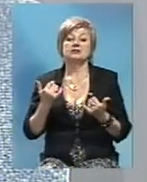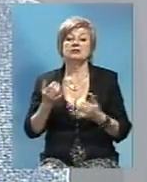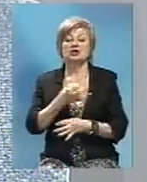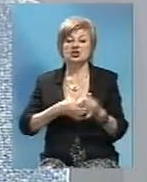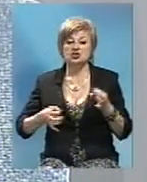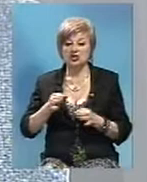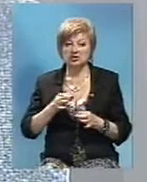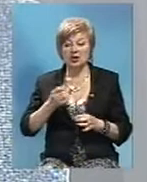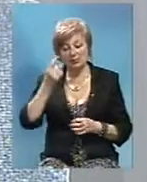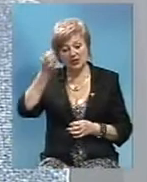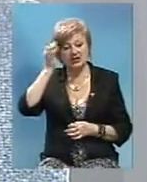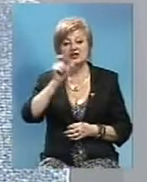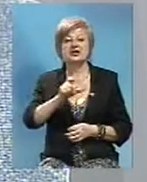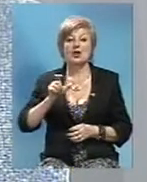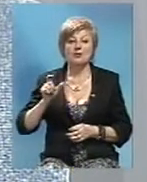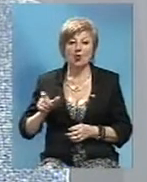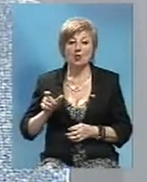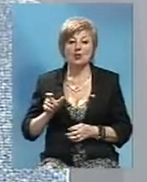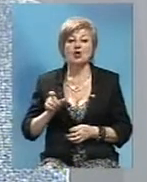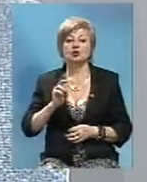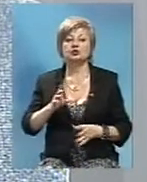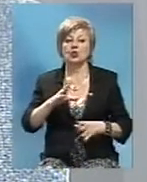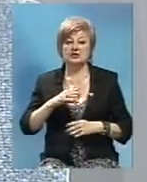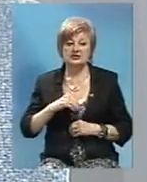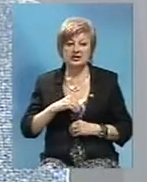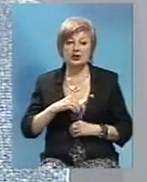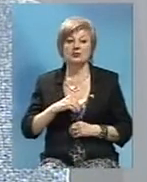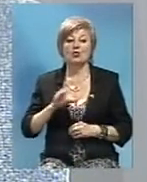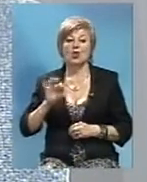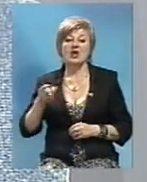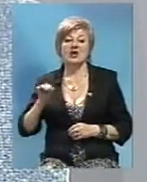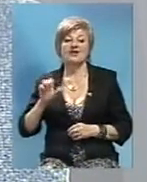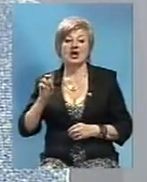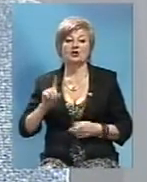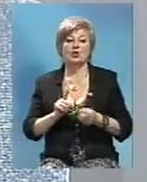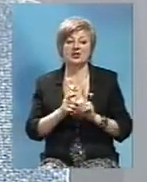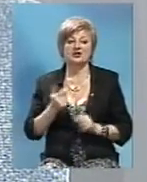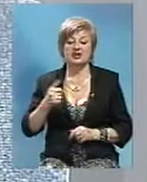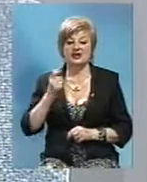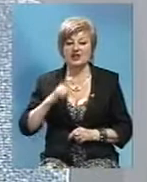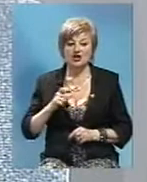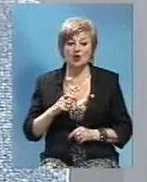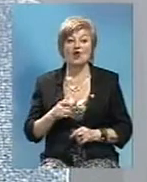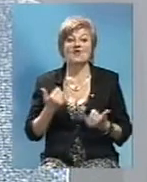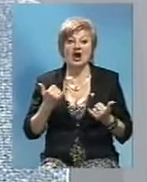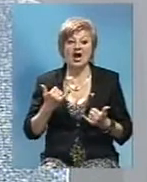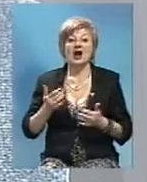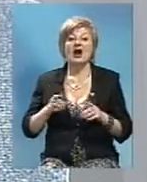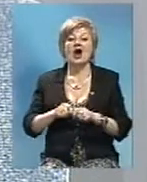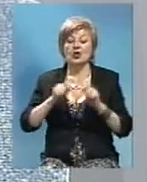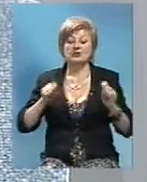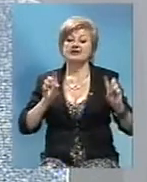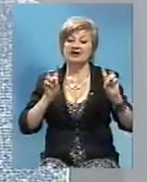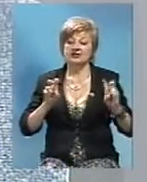вдячна глядачам і слухачам Суспільного, які з нами. В студії для вас працює Ольга Вакала, сурдопереклад Галина Воротнікова. А розкривати